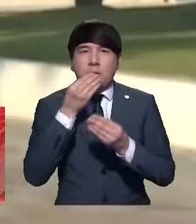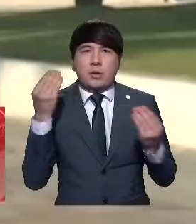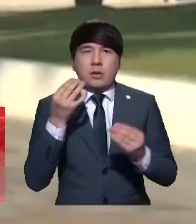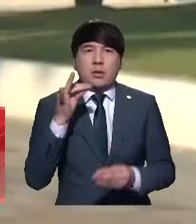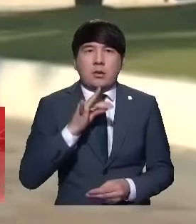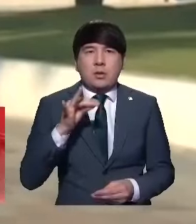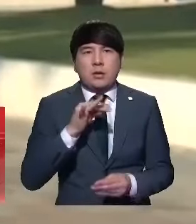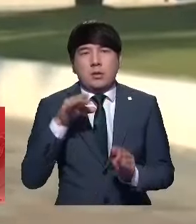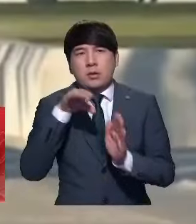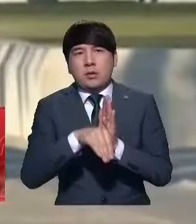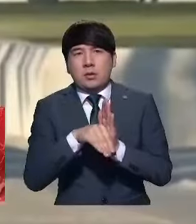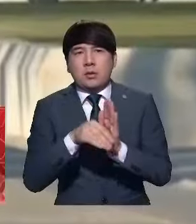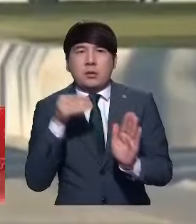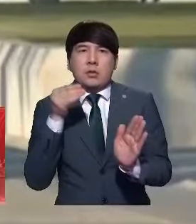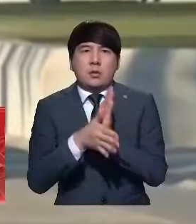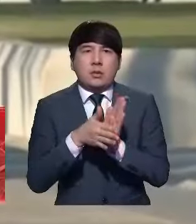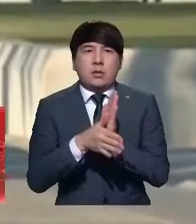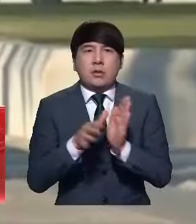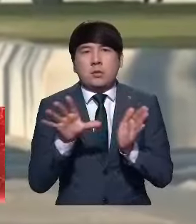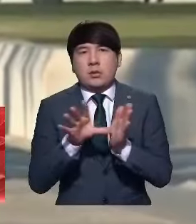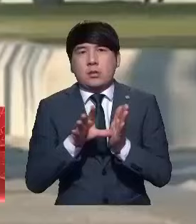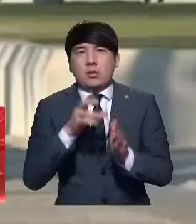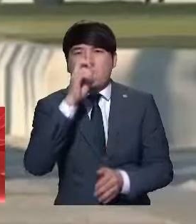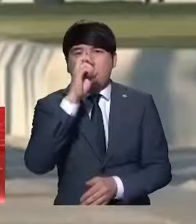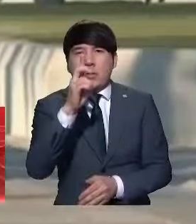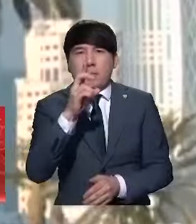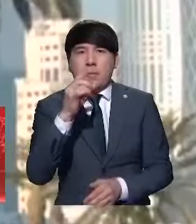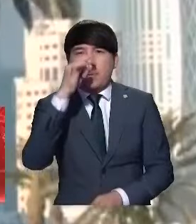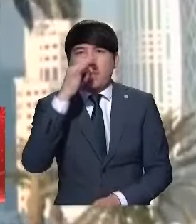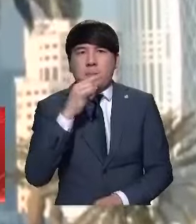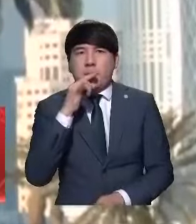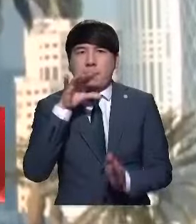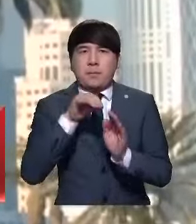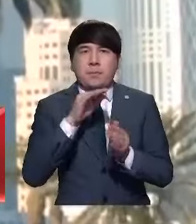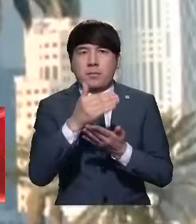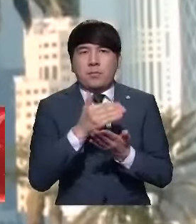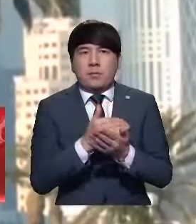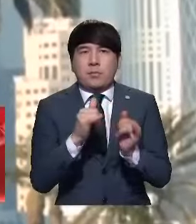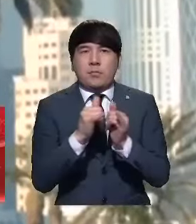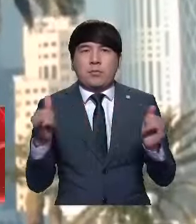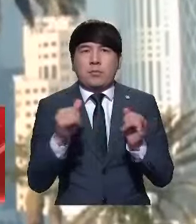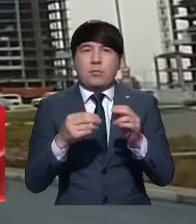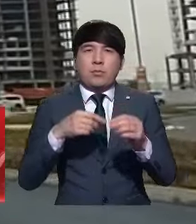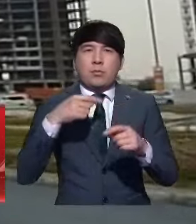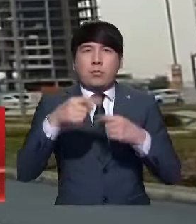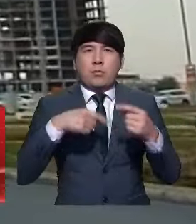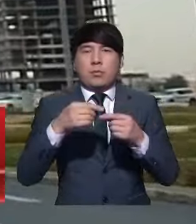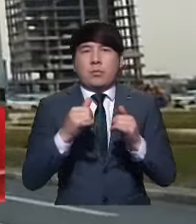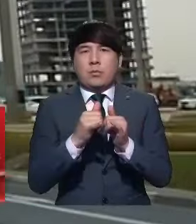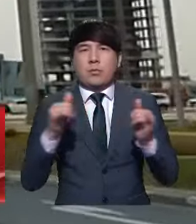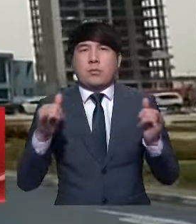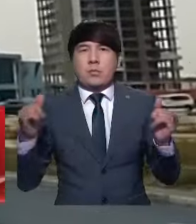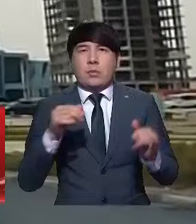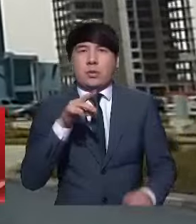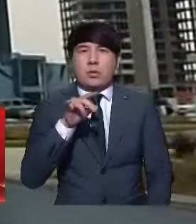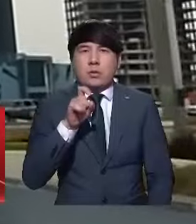заинтересованы во вложении средств в промышленное производство нашей страны. А Казахстан, в свою очередь, может увеличить товарооборот за счет увеличения рейсов в